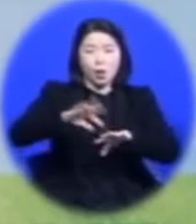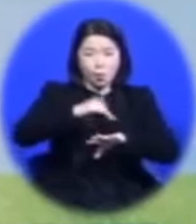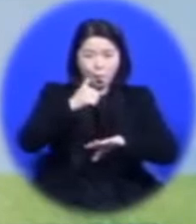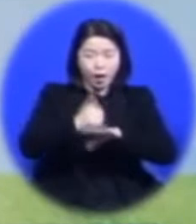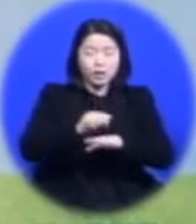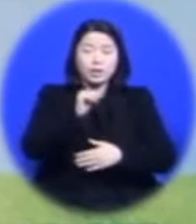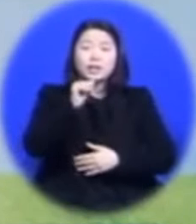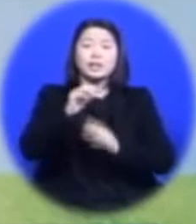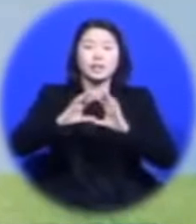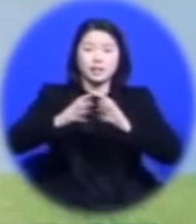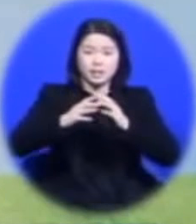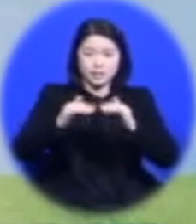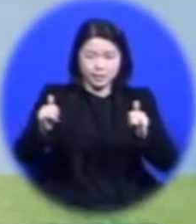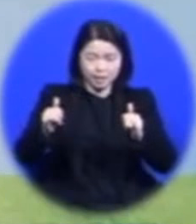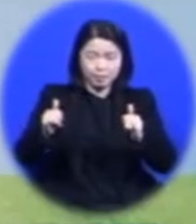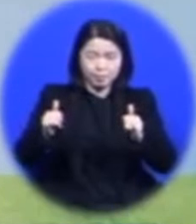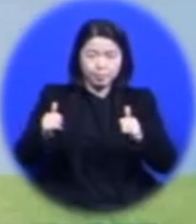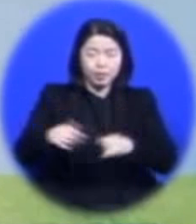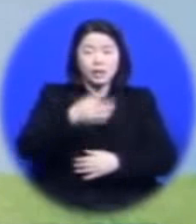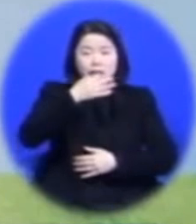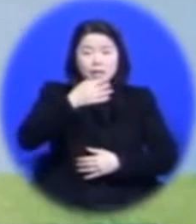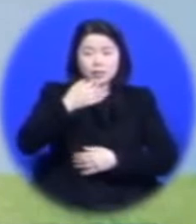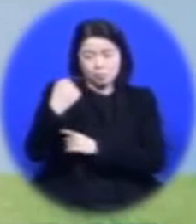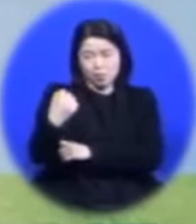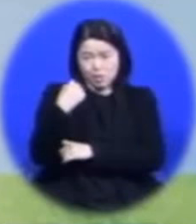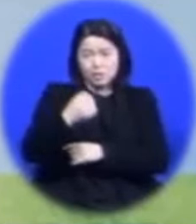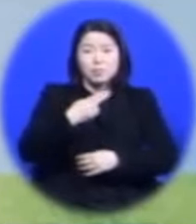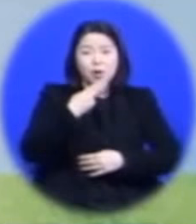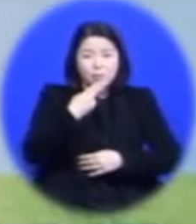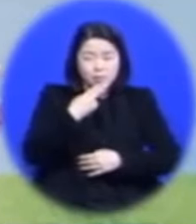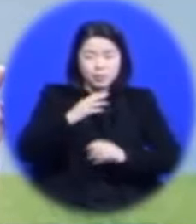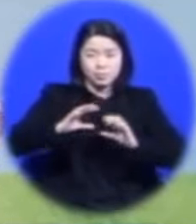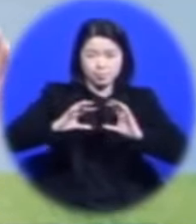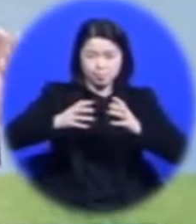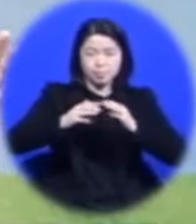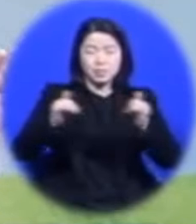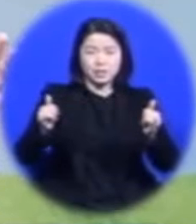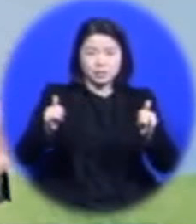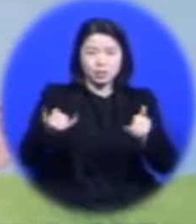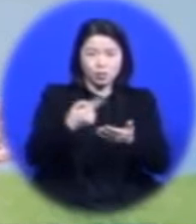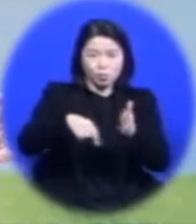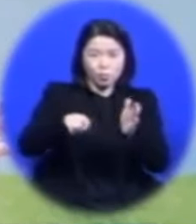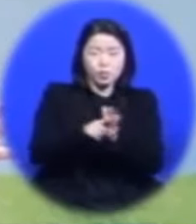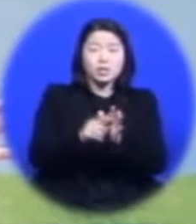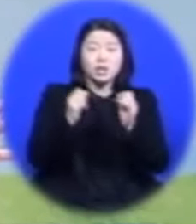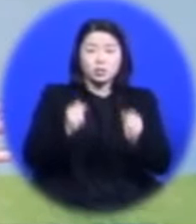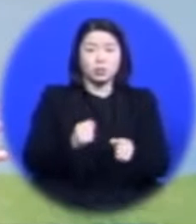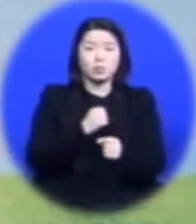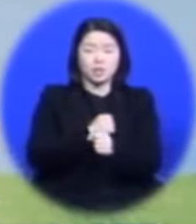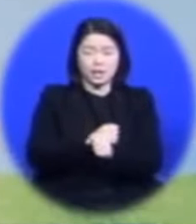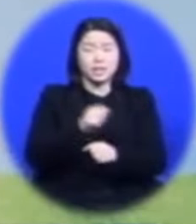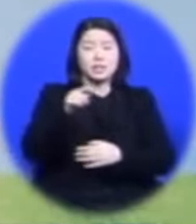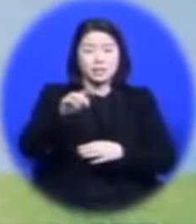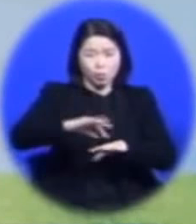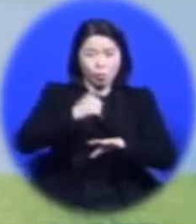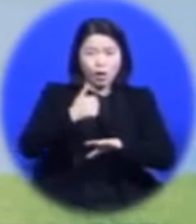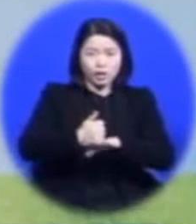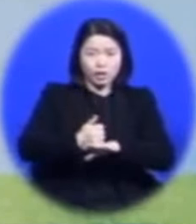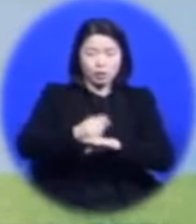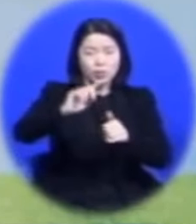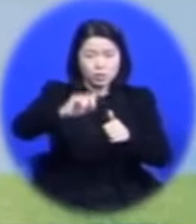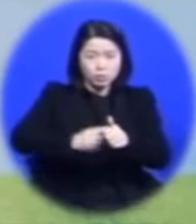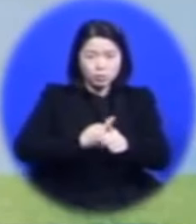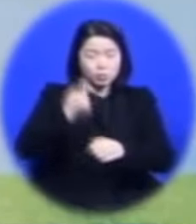가난한 사람 정말 힘없는 백성들을 위에서 존재하는 왕이라고 그렇게